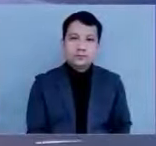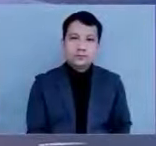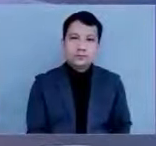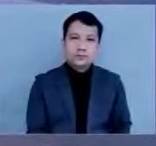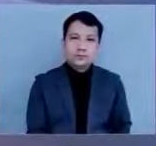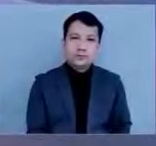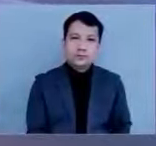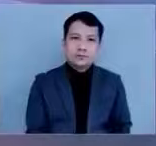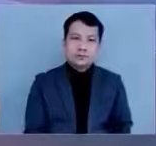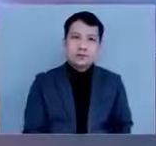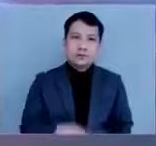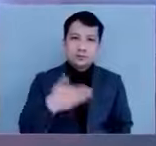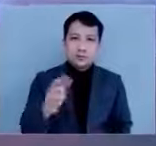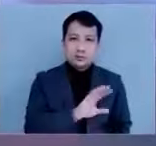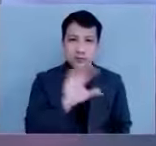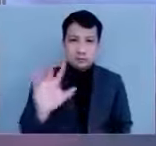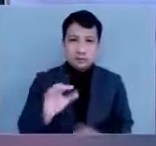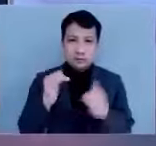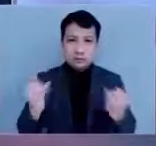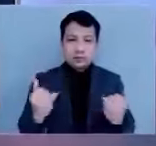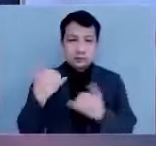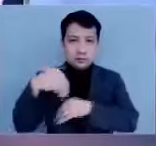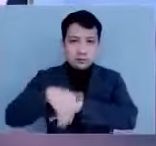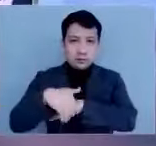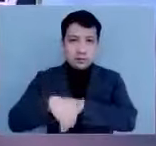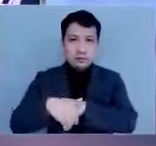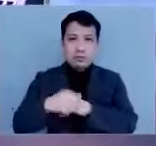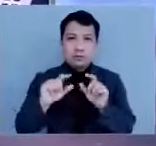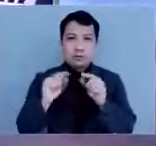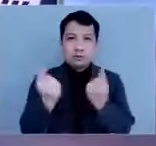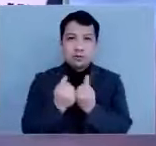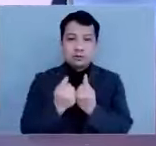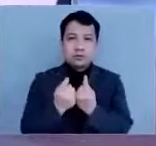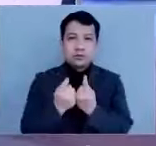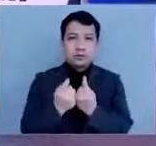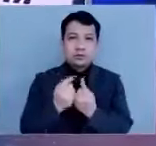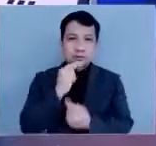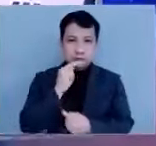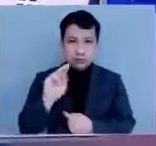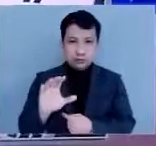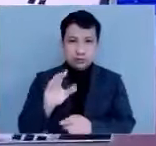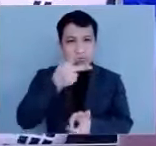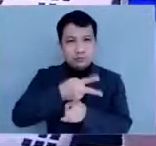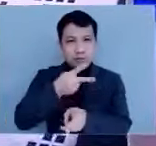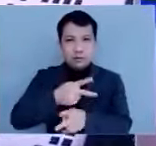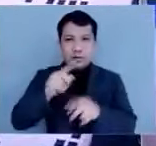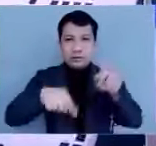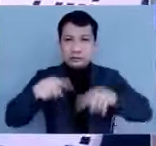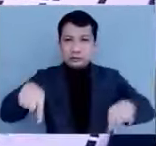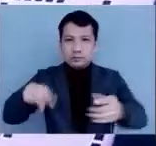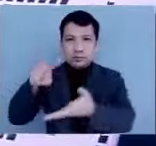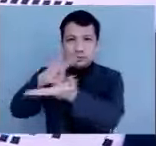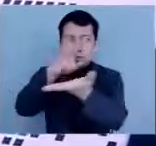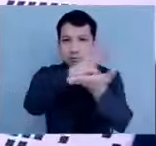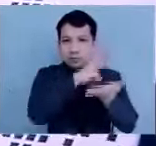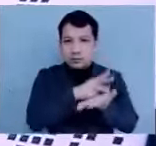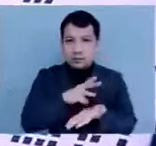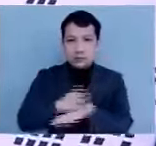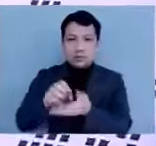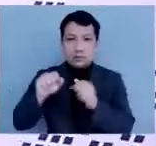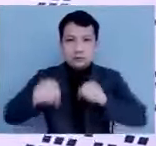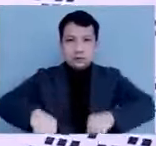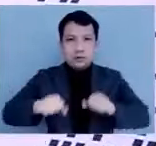Nasa frontline na balita ngayon, ngayong gabi, ang puwersa ng News 5. Nakabantay tayo sa iba't ibang lugar na tinamaan at